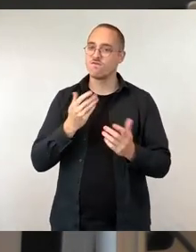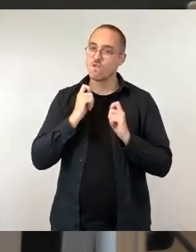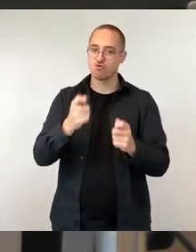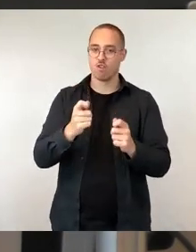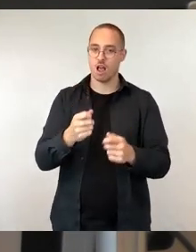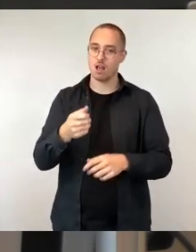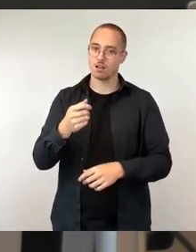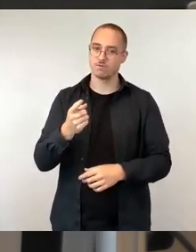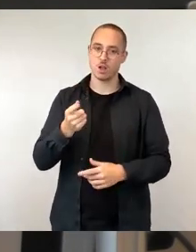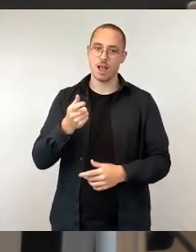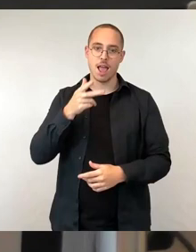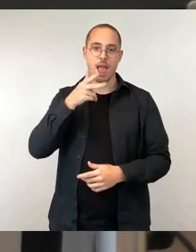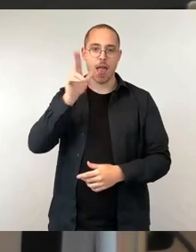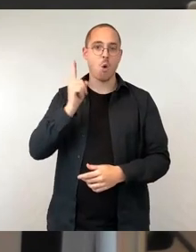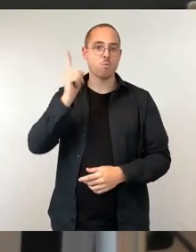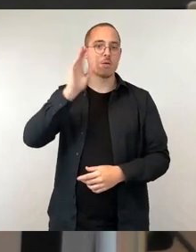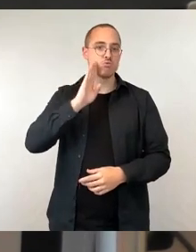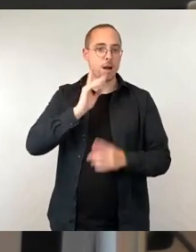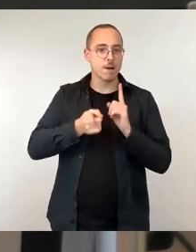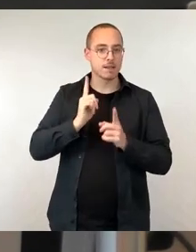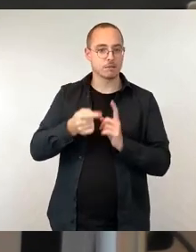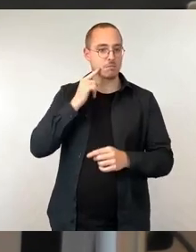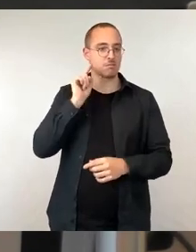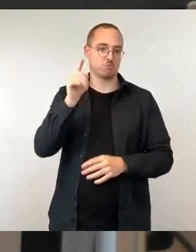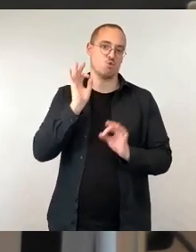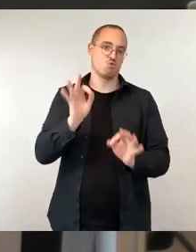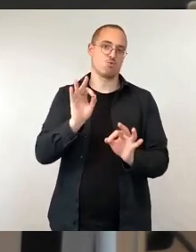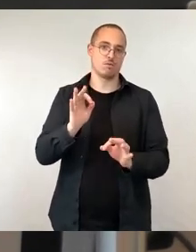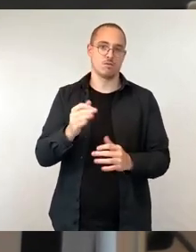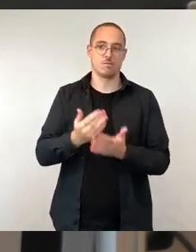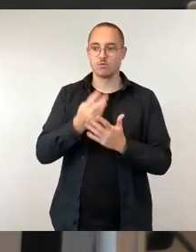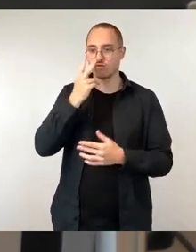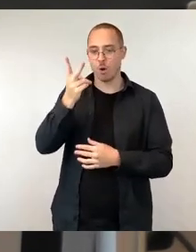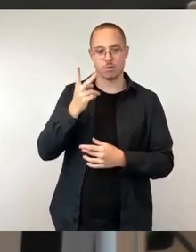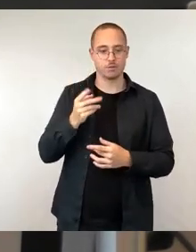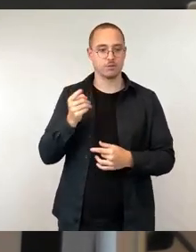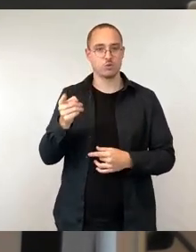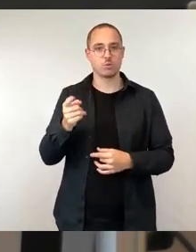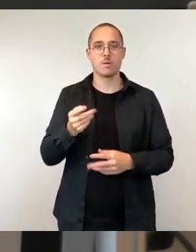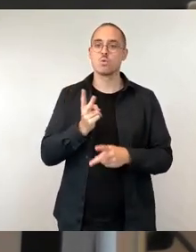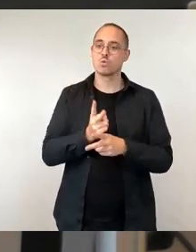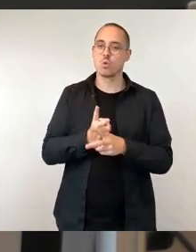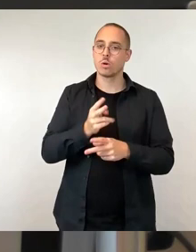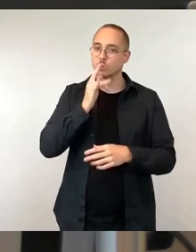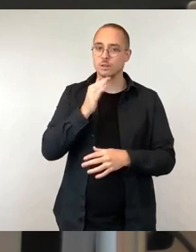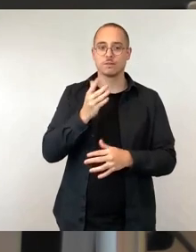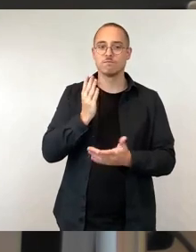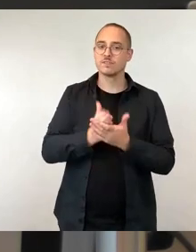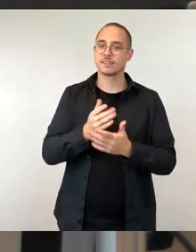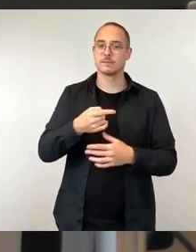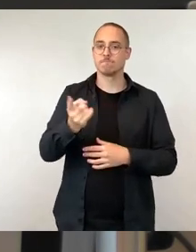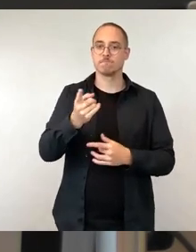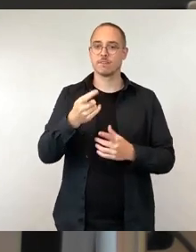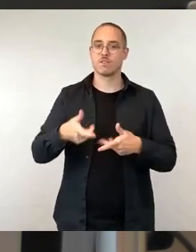zu wählen, der für die noch zu absolvierenden Ausschusssitzungen einfach der geringste